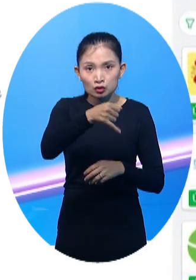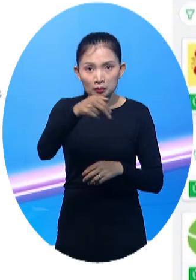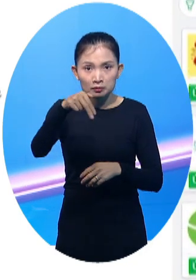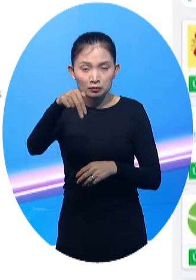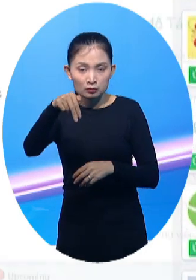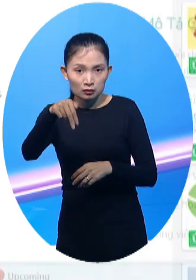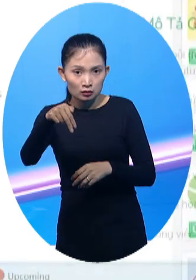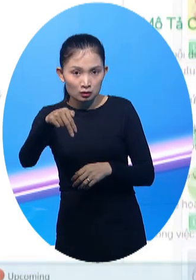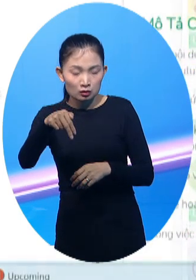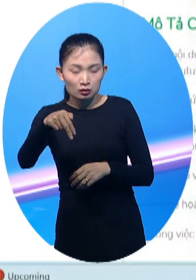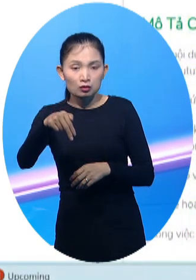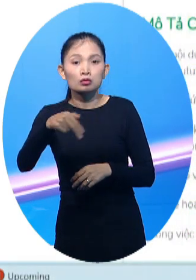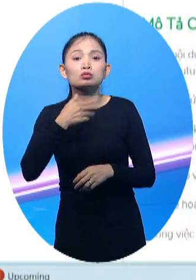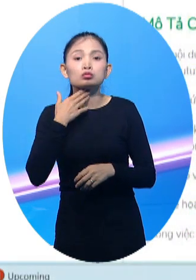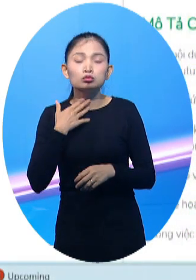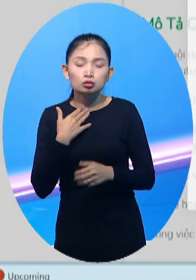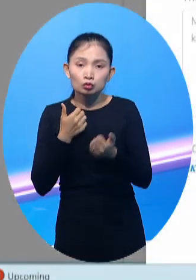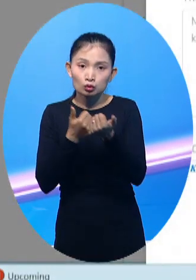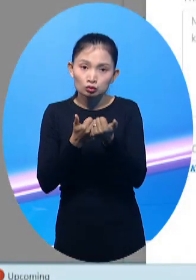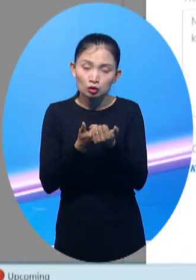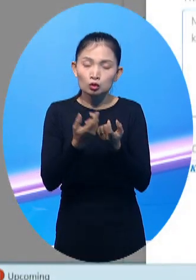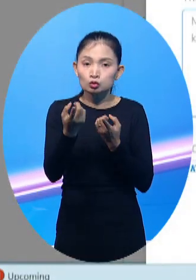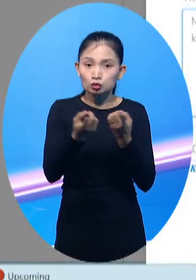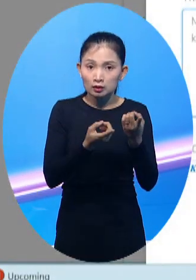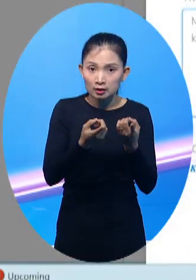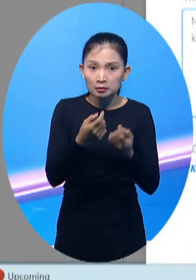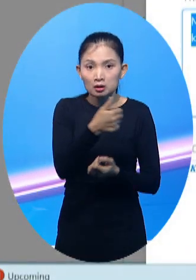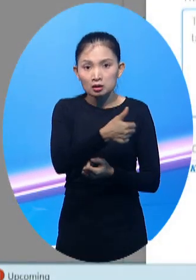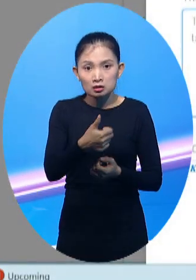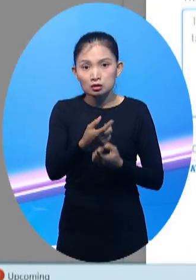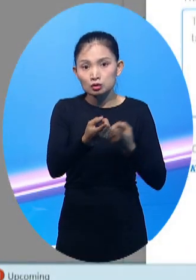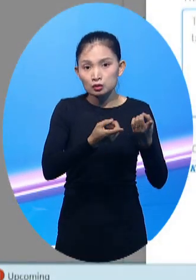doanh nghiệp là người bạn đồng hành đáng tin cậy, tạo sự kết nối giữa người lao động và nhà tuyển dụng.